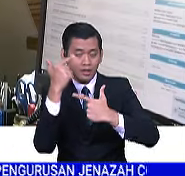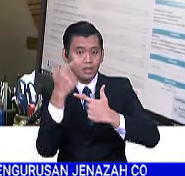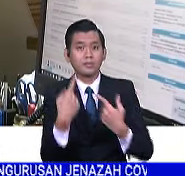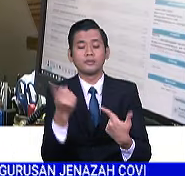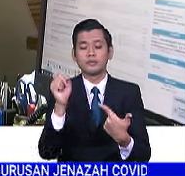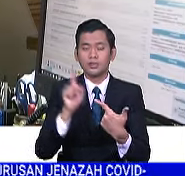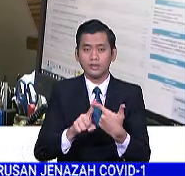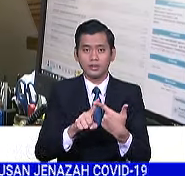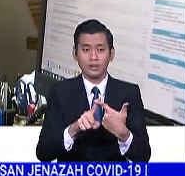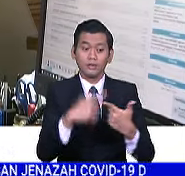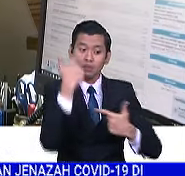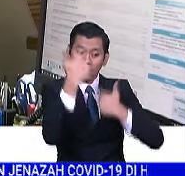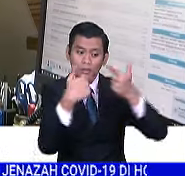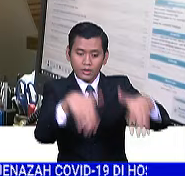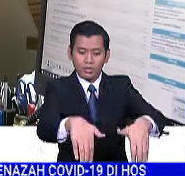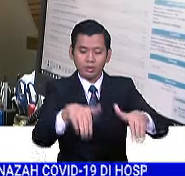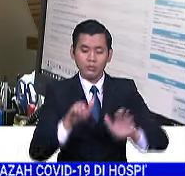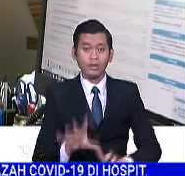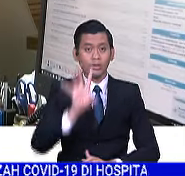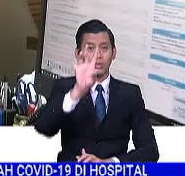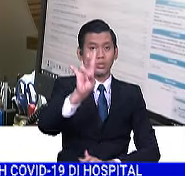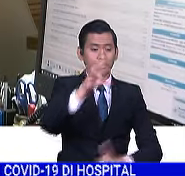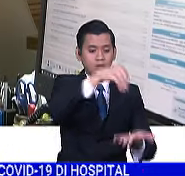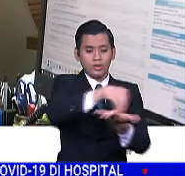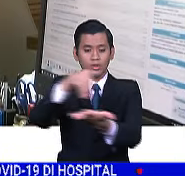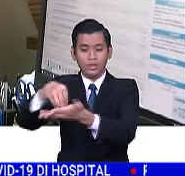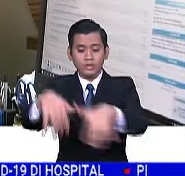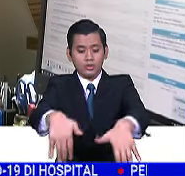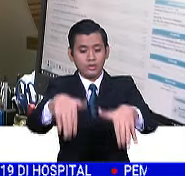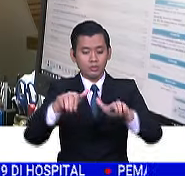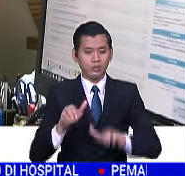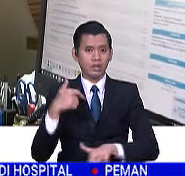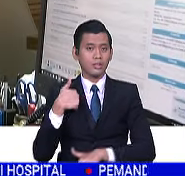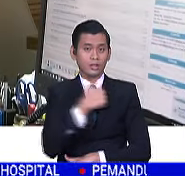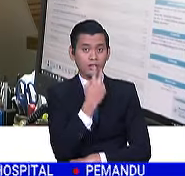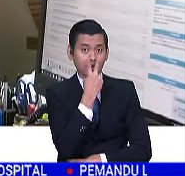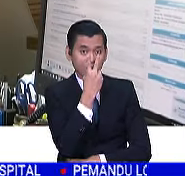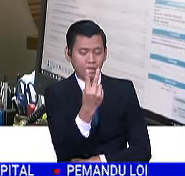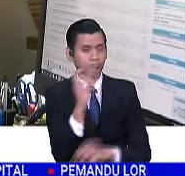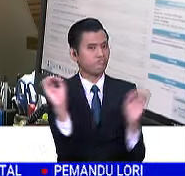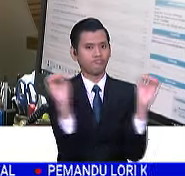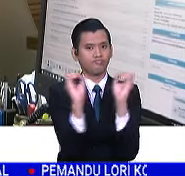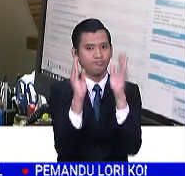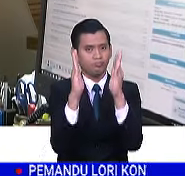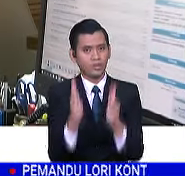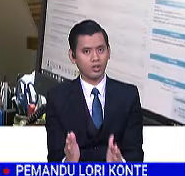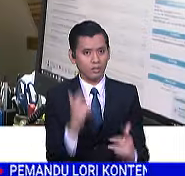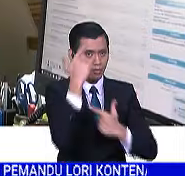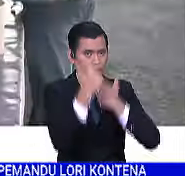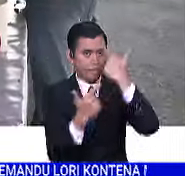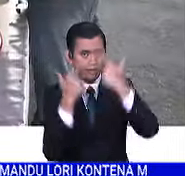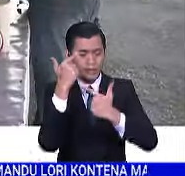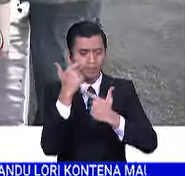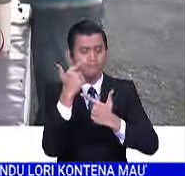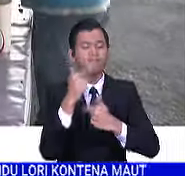juga dengan ziarah kubur, ada 7 tanah kekuburan semalam kita buat pemeriksaan, dapati semua tidak ada dikunjungi oleh orang